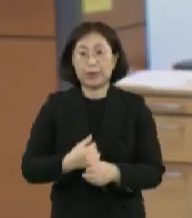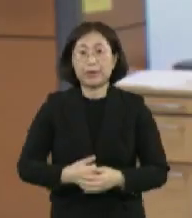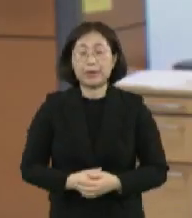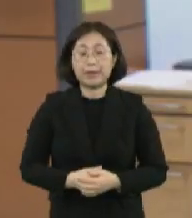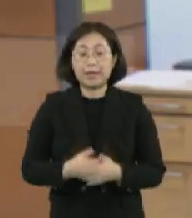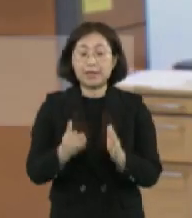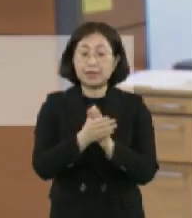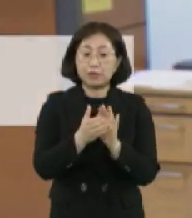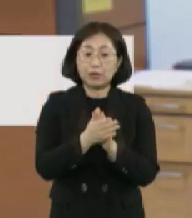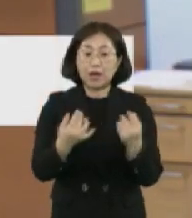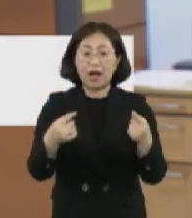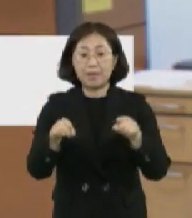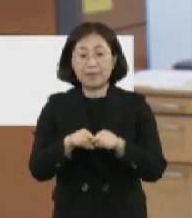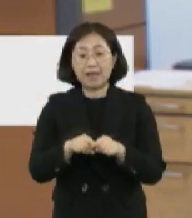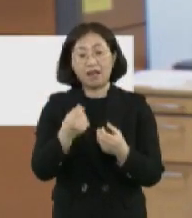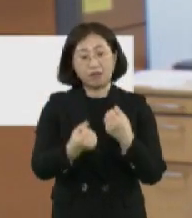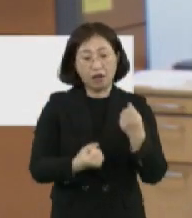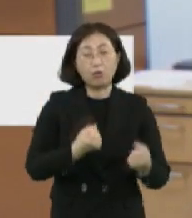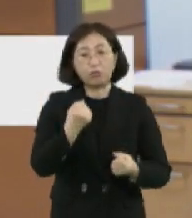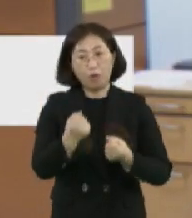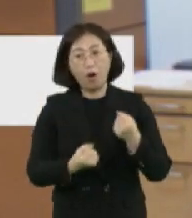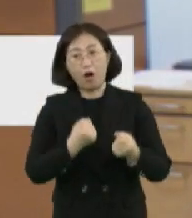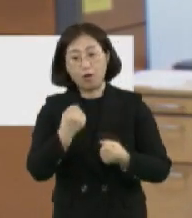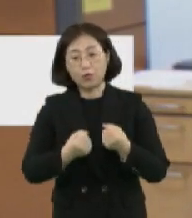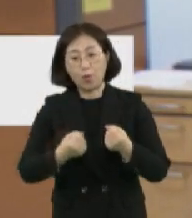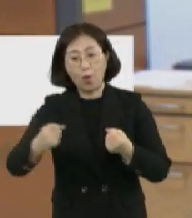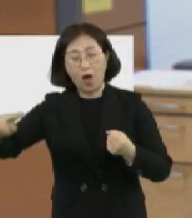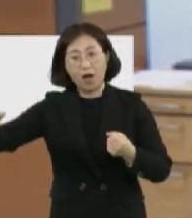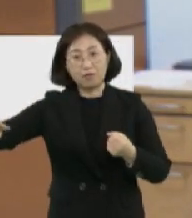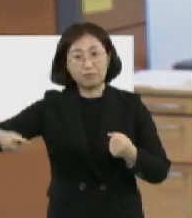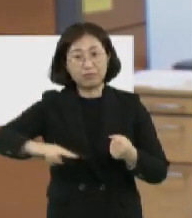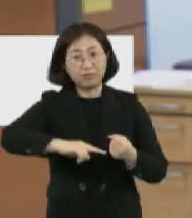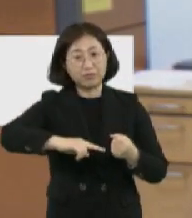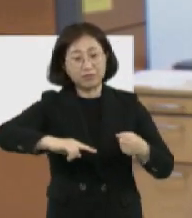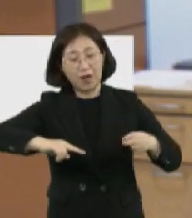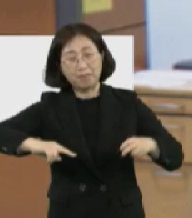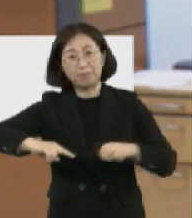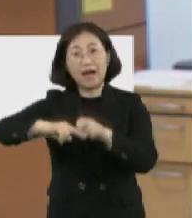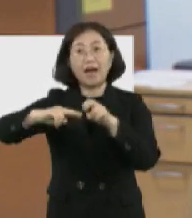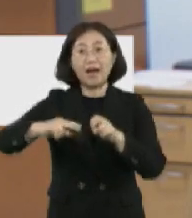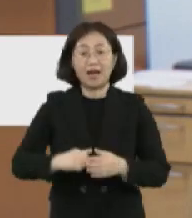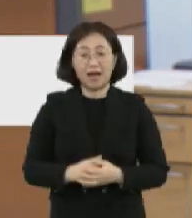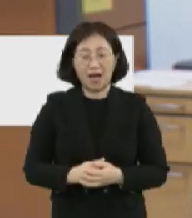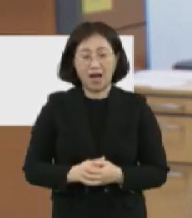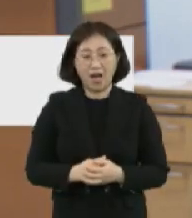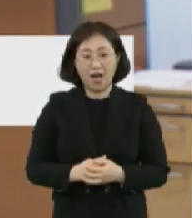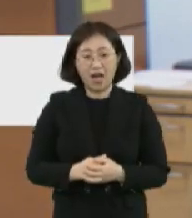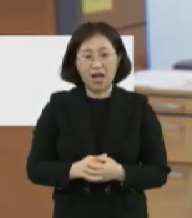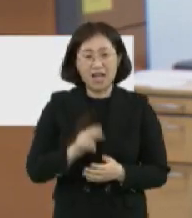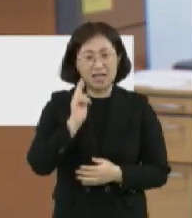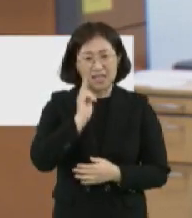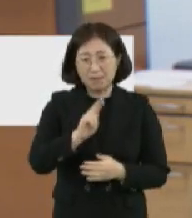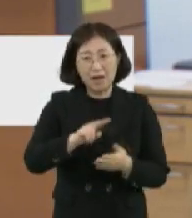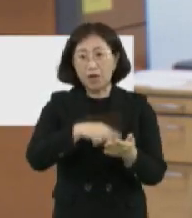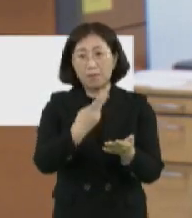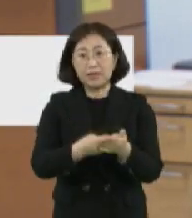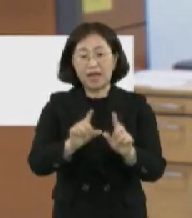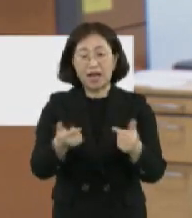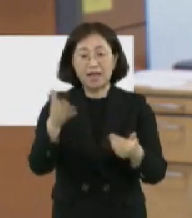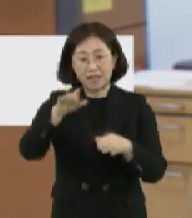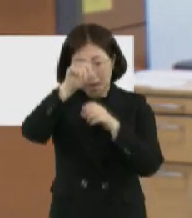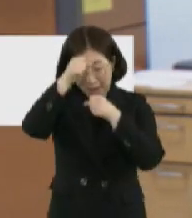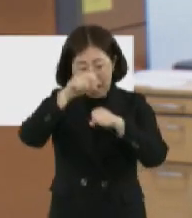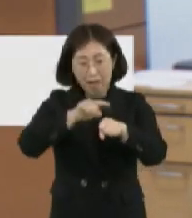친구들과 자전거를 타고 있다가 인라인 스케이트와 부딪혔어요. 심하게 넘어지진 않았는데 발목을